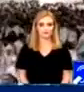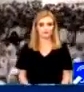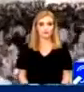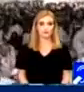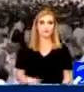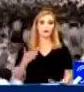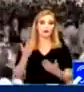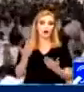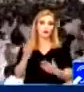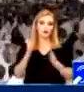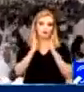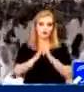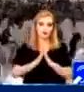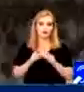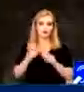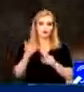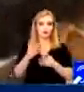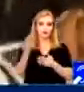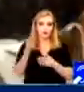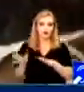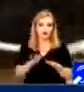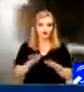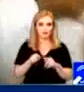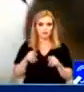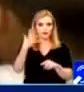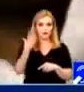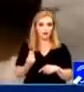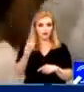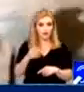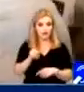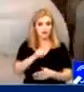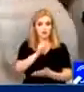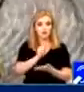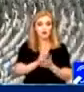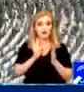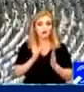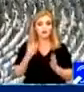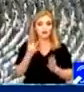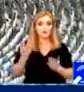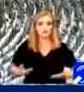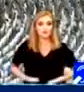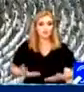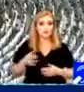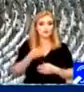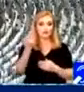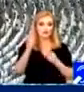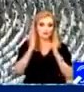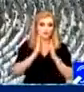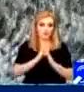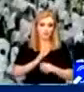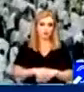Sărbătoarea lumii islamice ține 5 zile, iar pelerinajul la locurile sfinte de la Mecca este obligatoriu o dată în viață pentru orice credincios